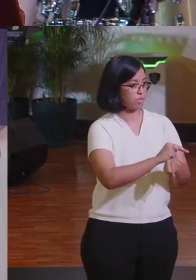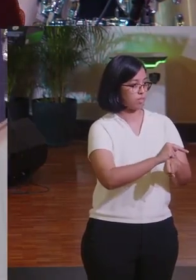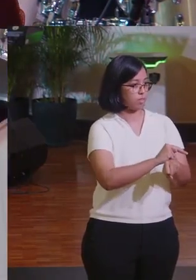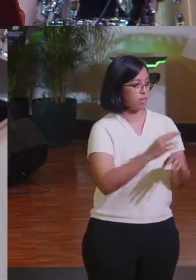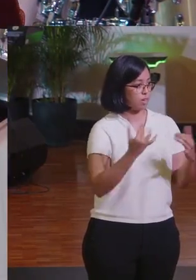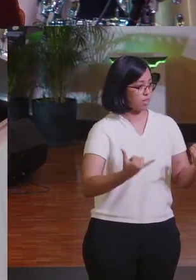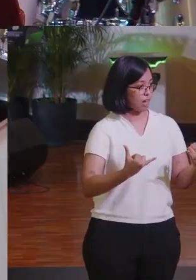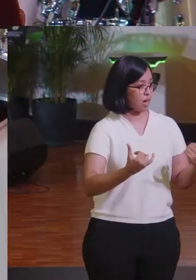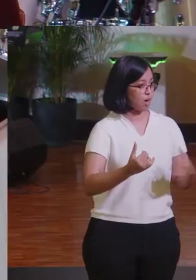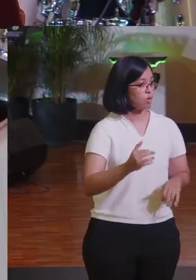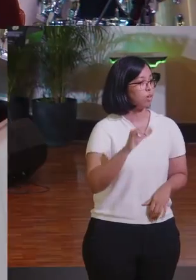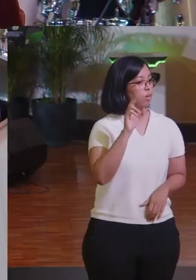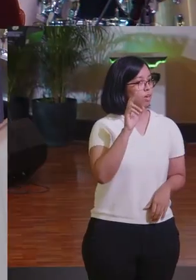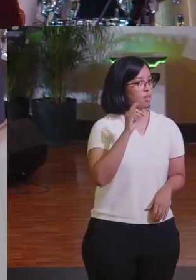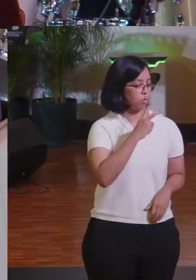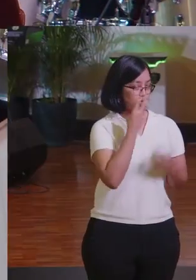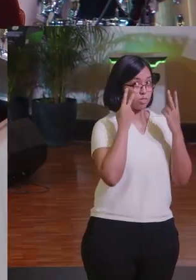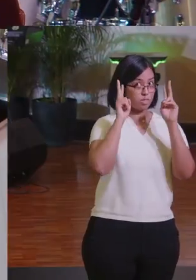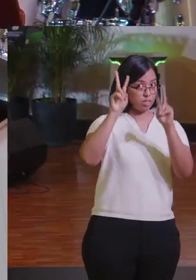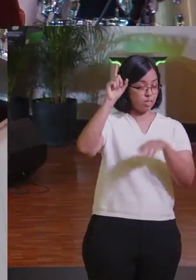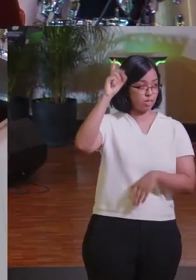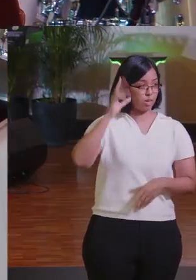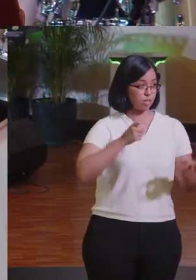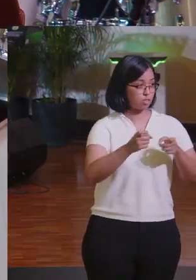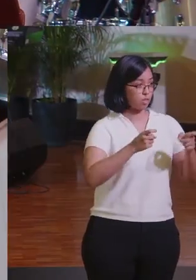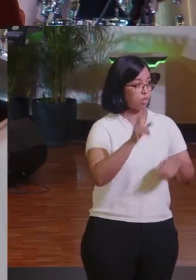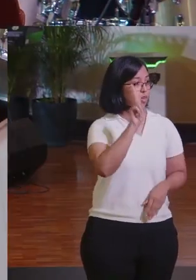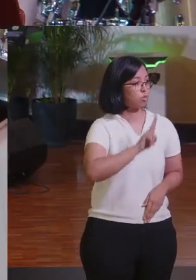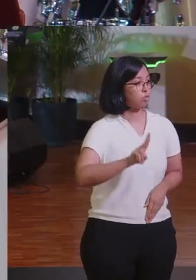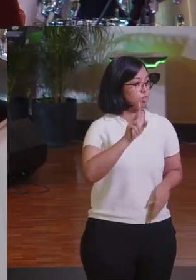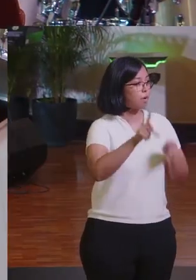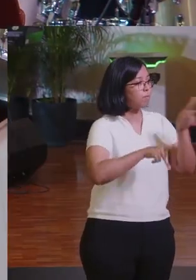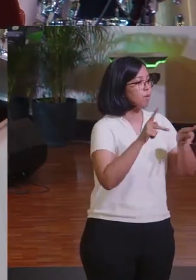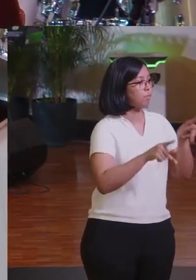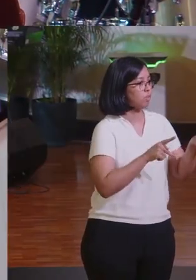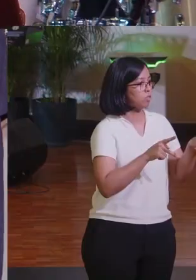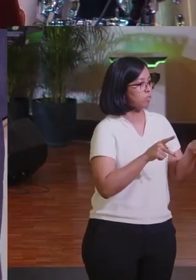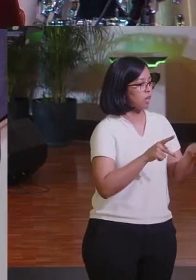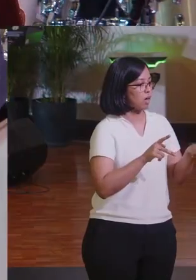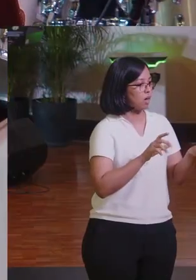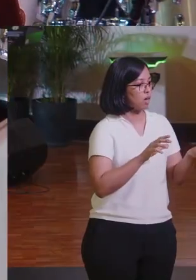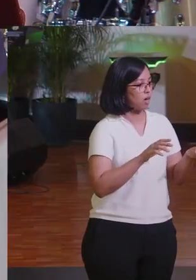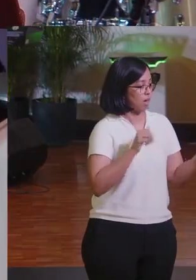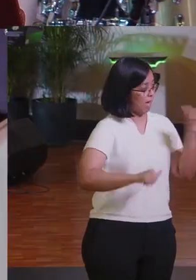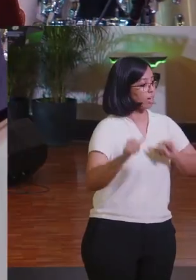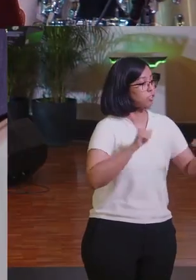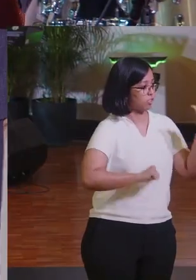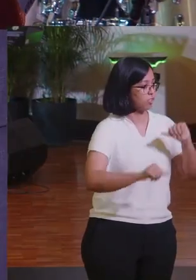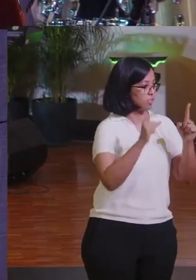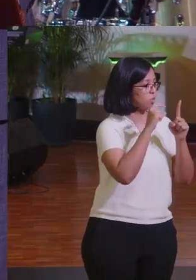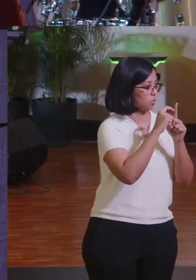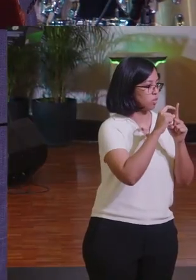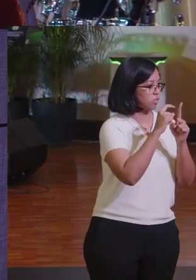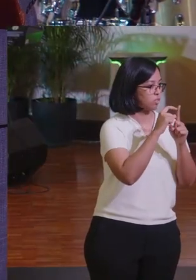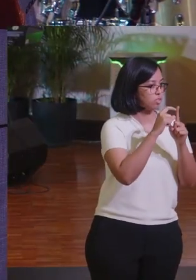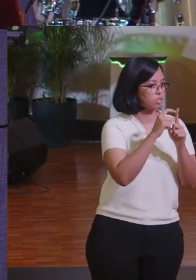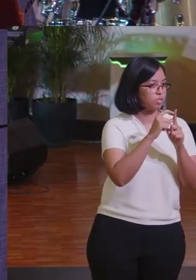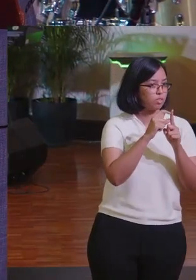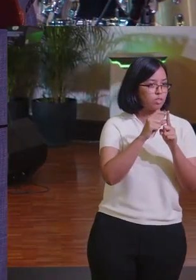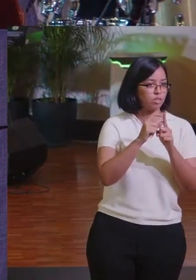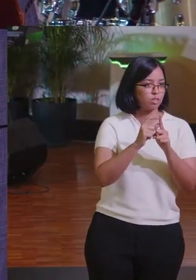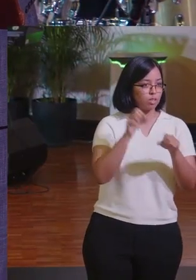sa tao, sa mga kilos, mga salita ng tao upang ibalik ang